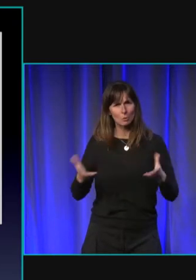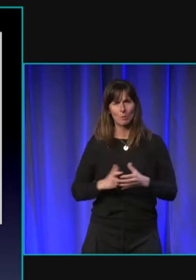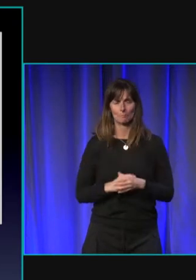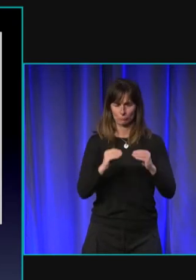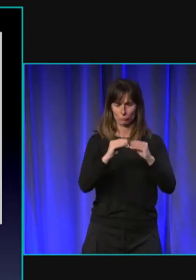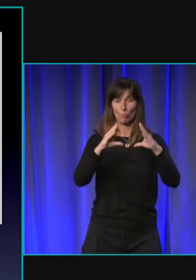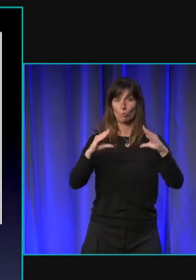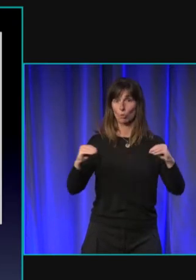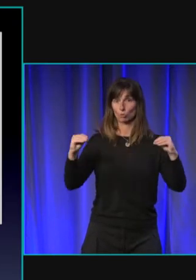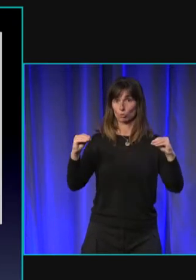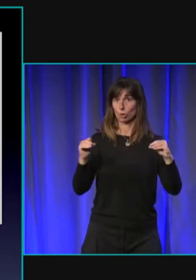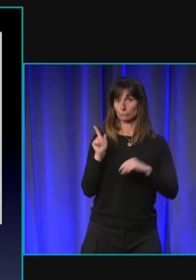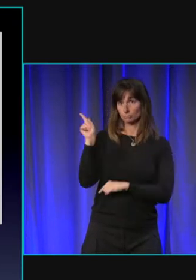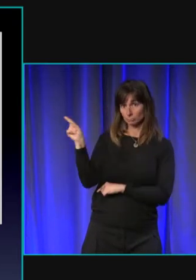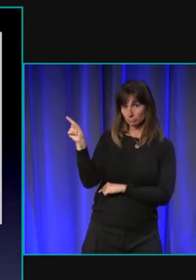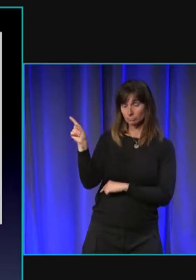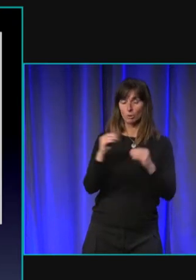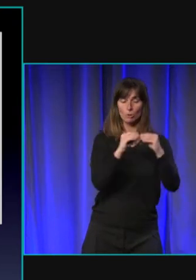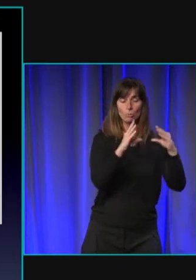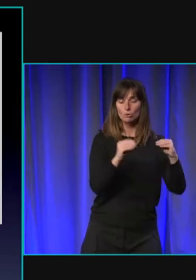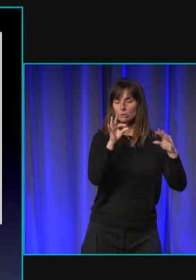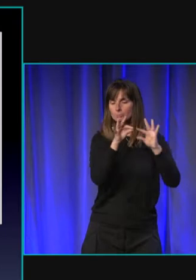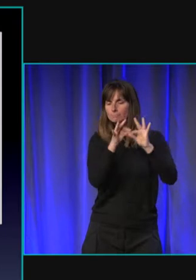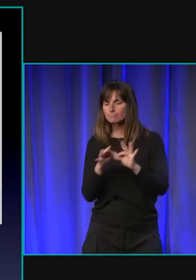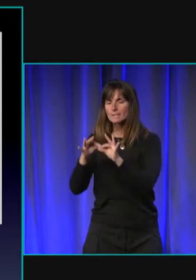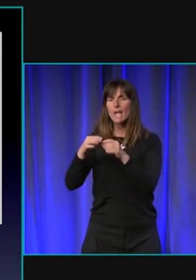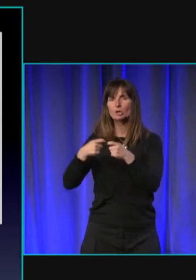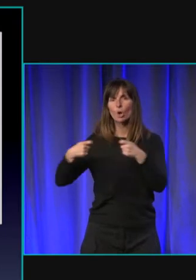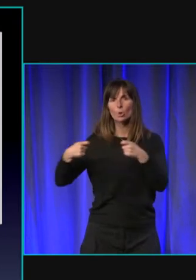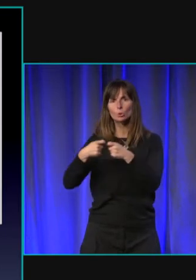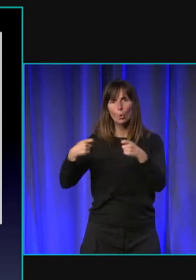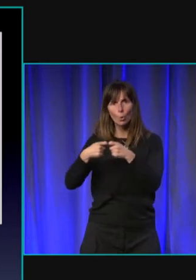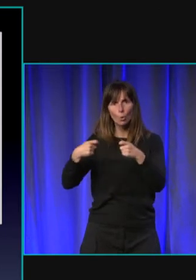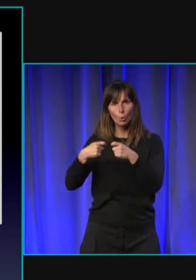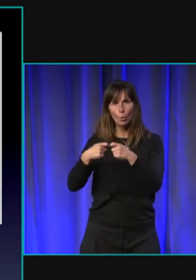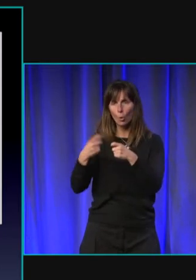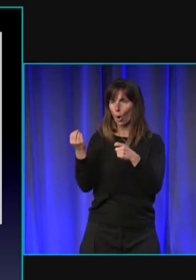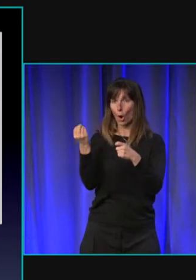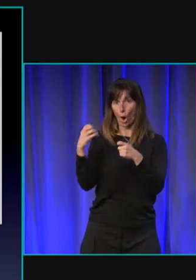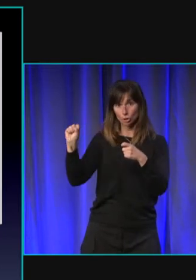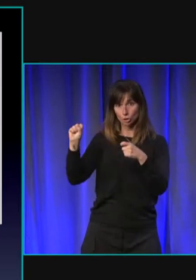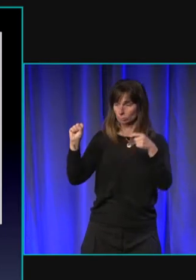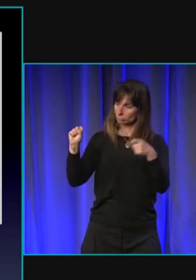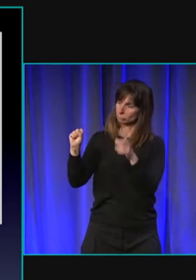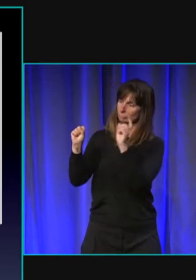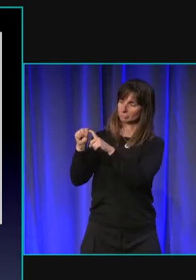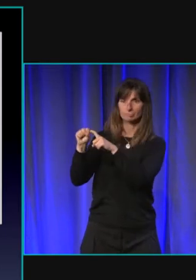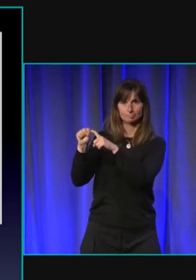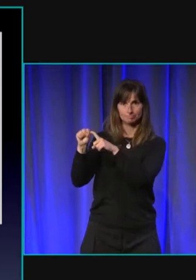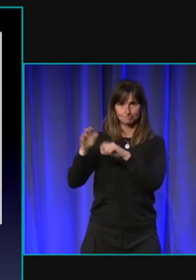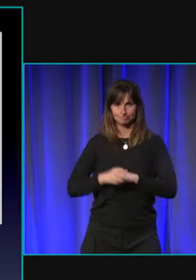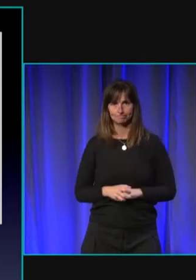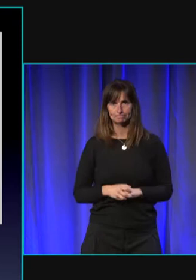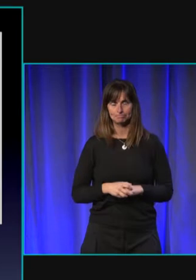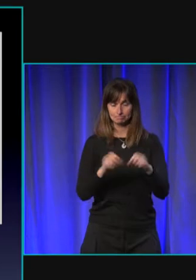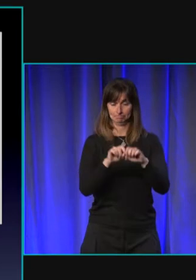un muscle qui est relié à un tendon, et le tendon vient se fixer sur un os. Et si on regarde un